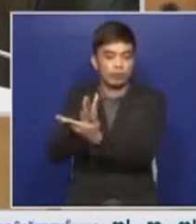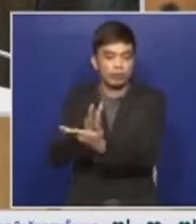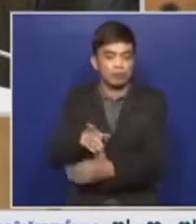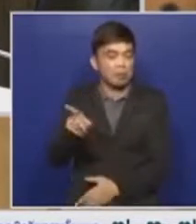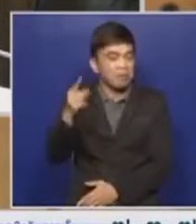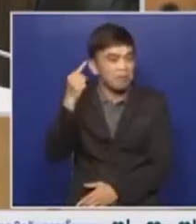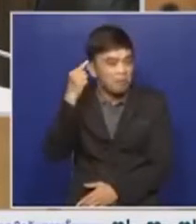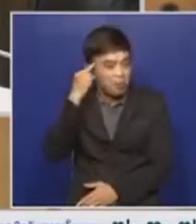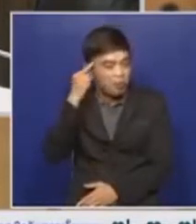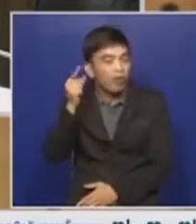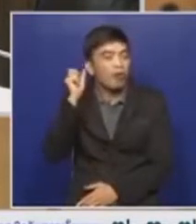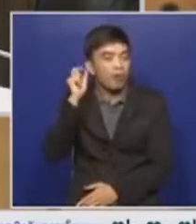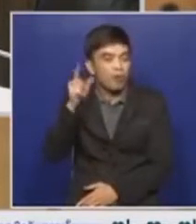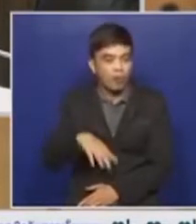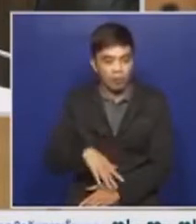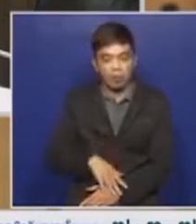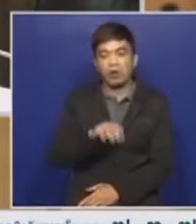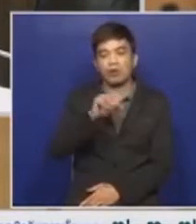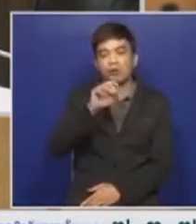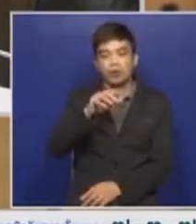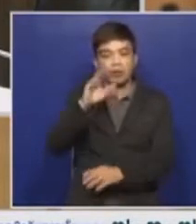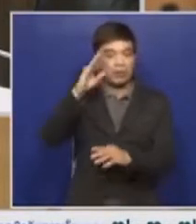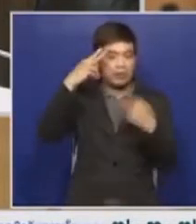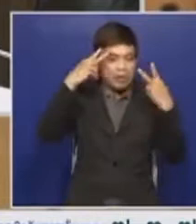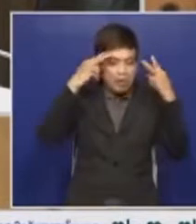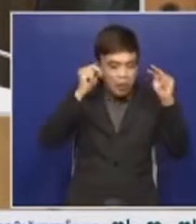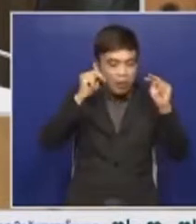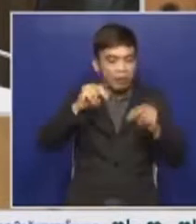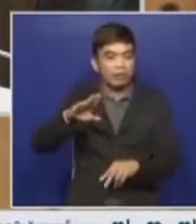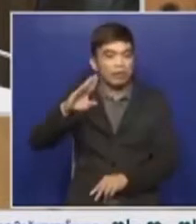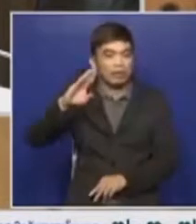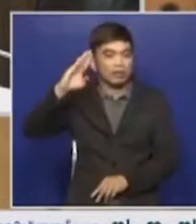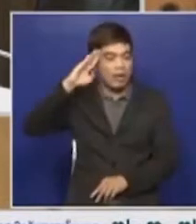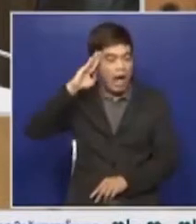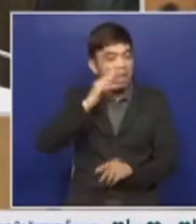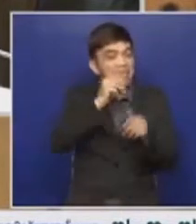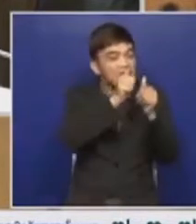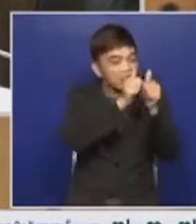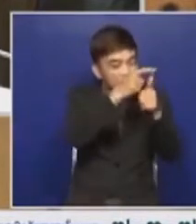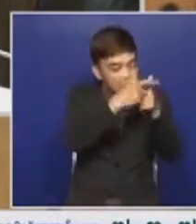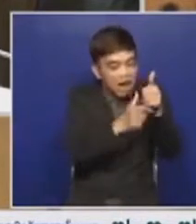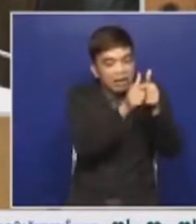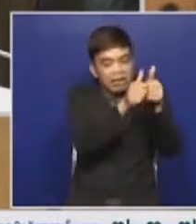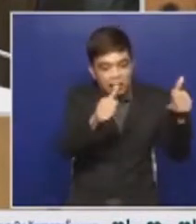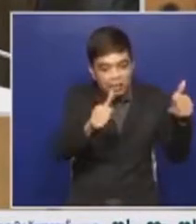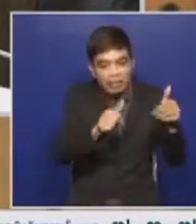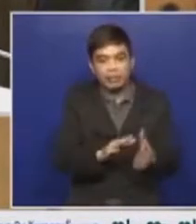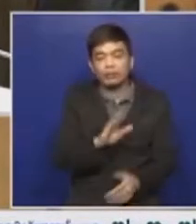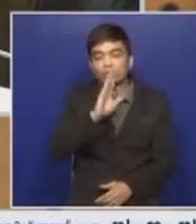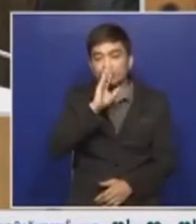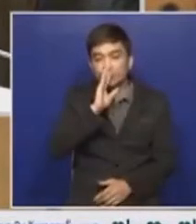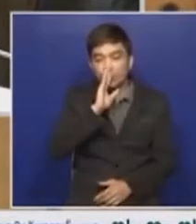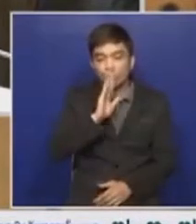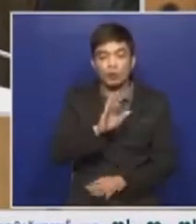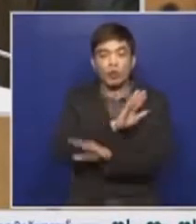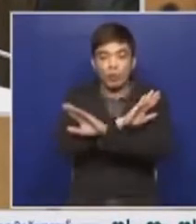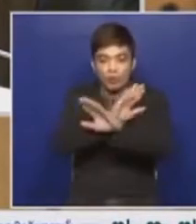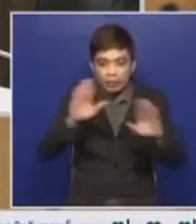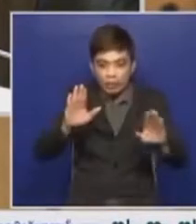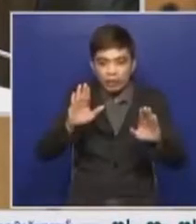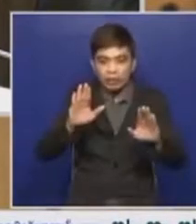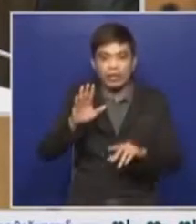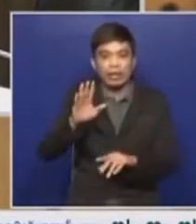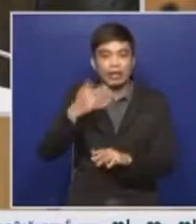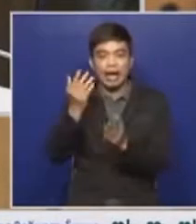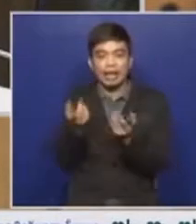แล้วไม่มีใครอีกแล้วที่จะดีไปกว่าพลเอกประยุทธ์จันทร์โอชาและหากสละซึ่งมาตรานี้บุคคลซึ่งอาจจะ